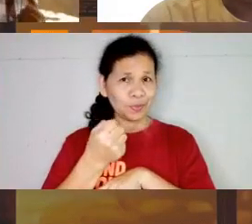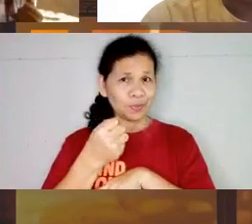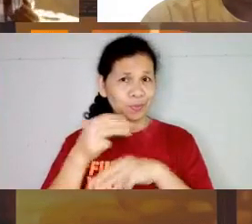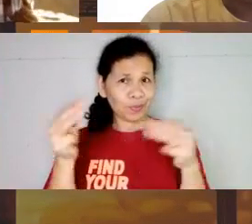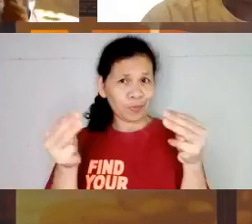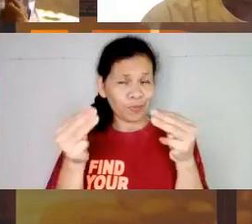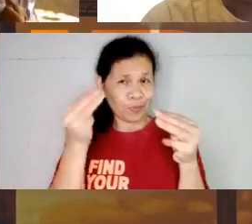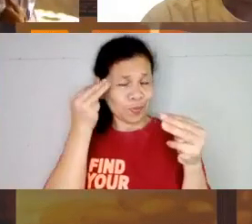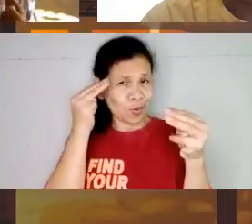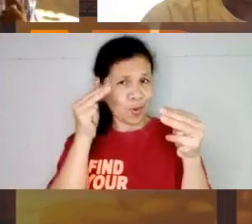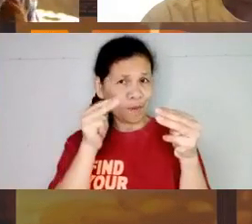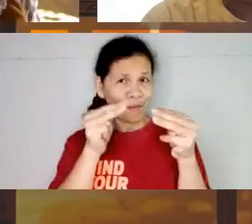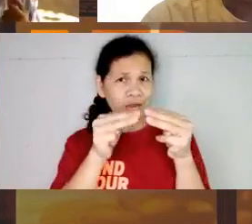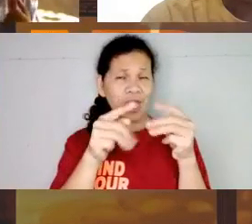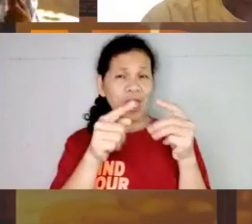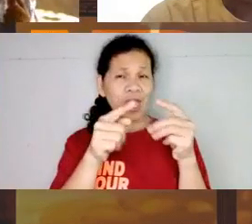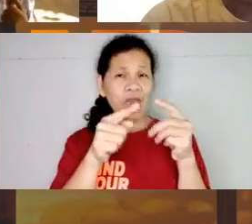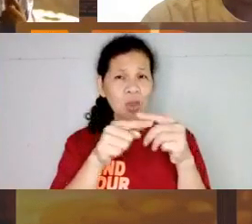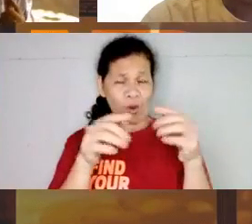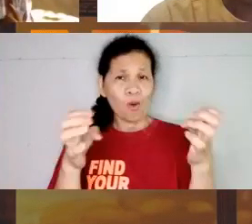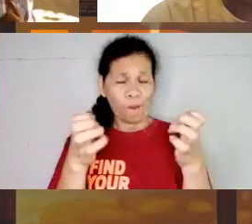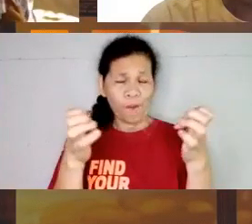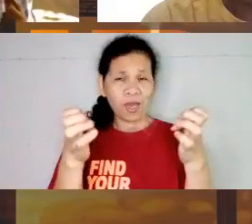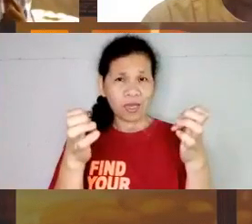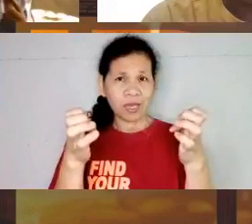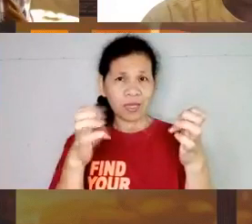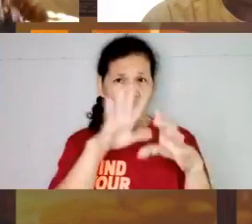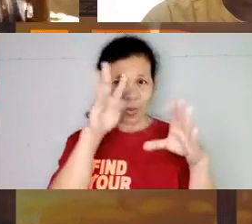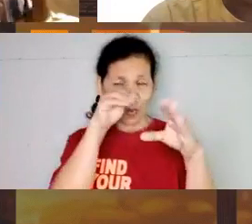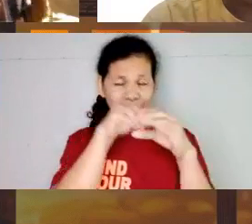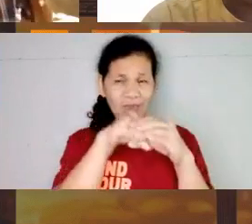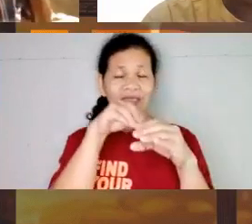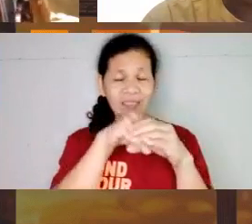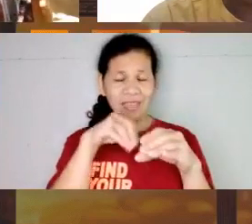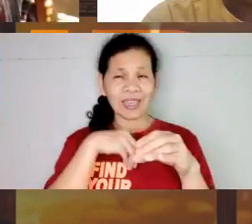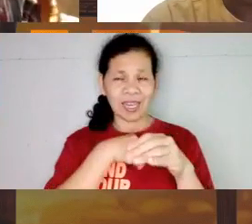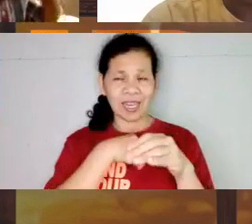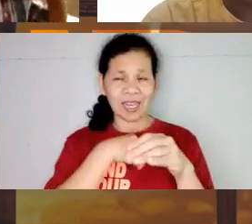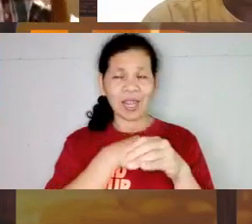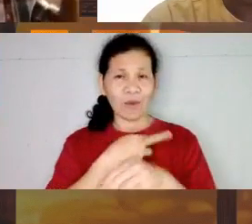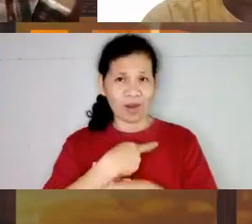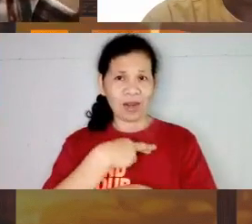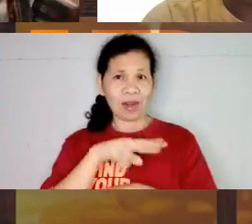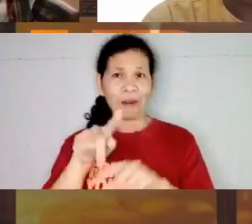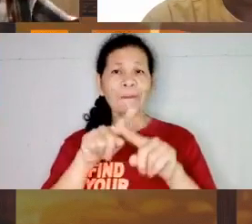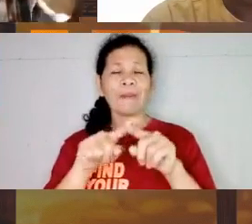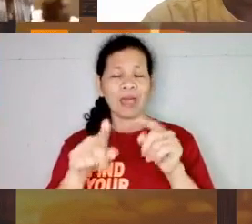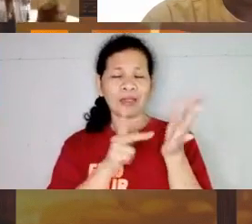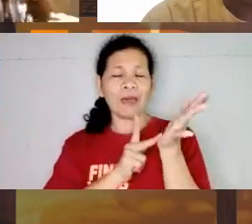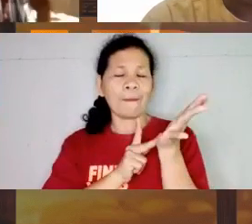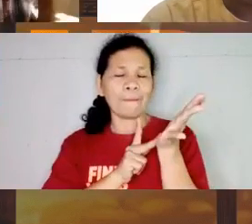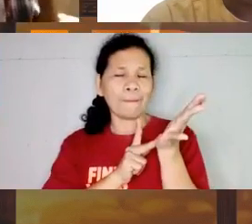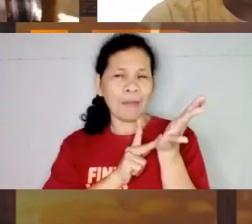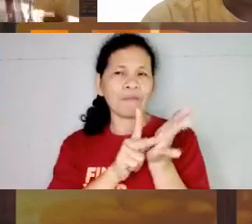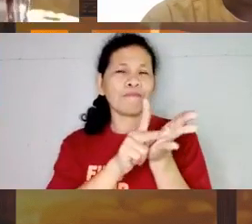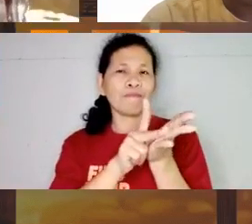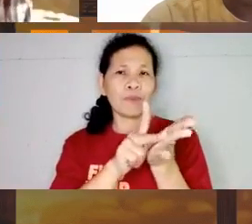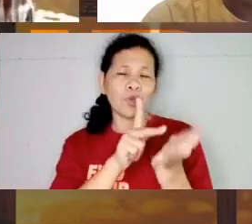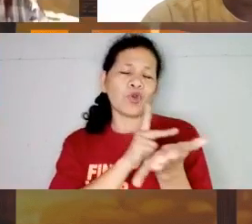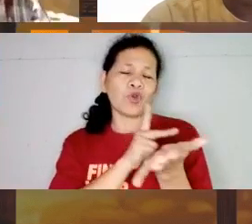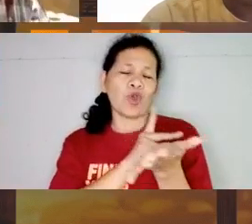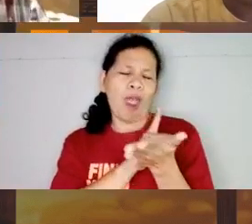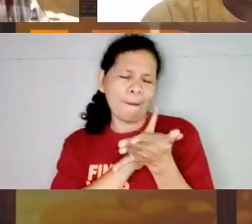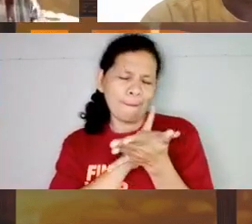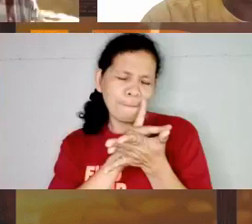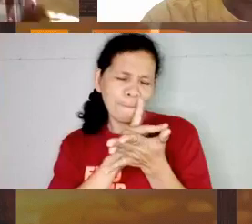ma-convince mo siya na sumanib sa ating reliyon. Hindi. Kundi pure love of God to Him. Bahala ng Panginoon